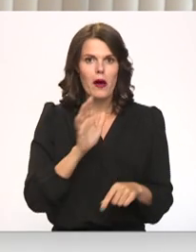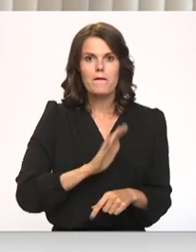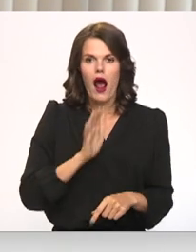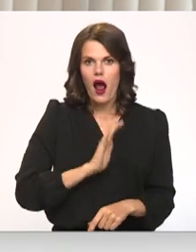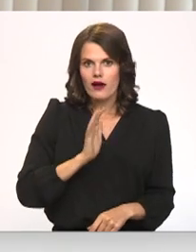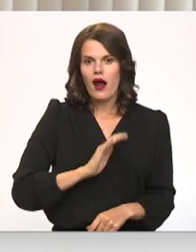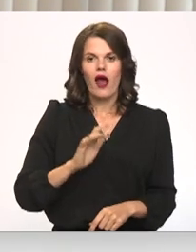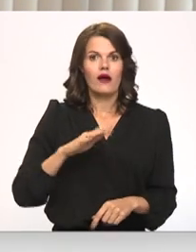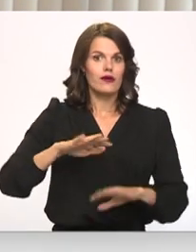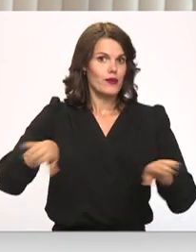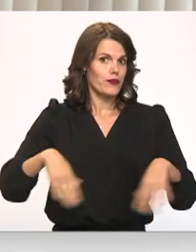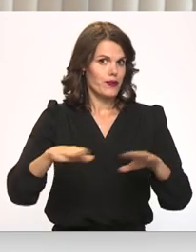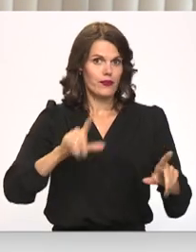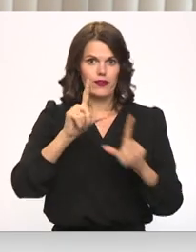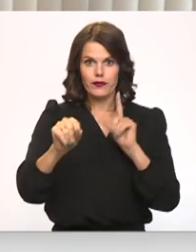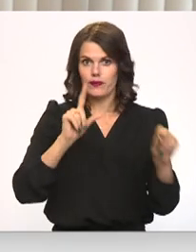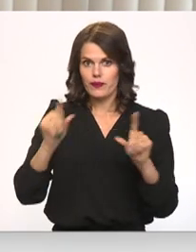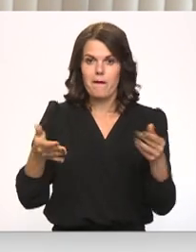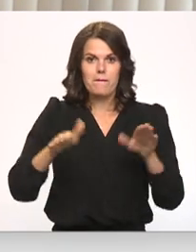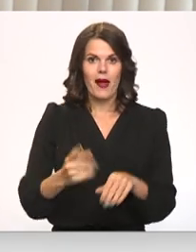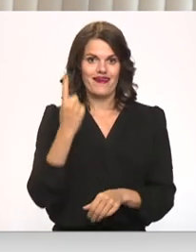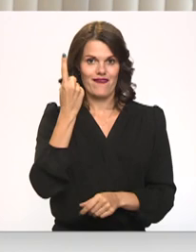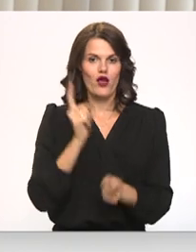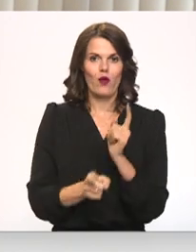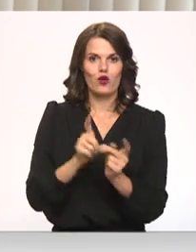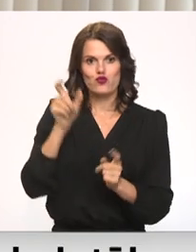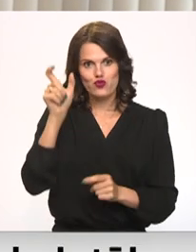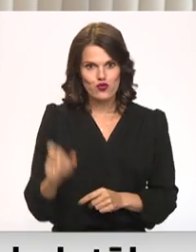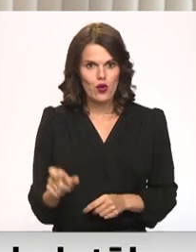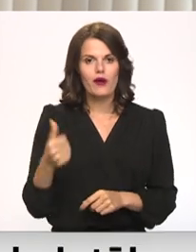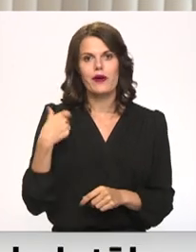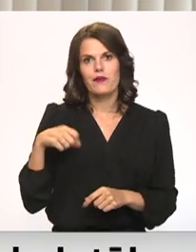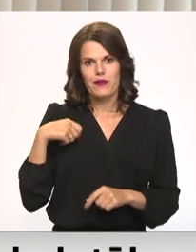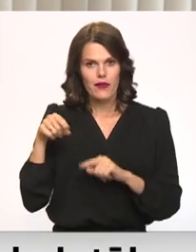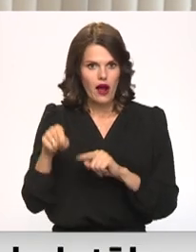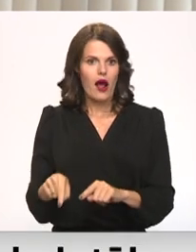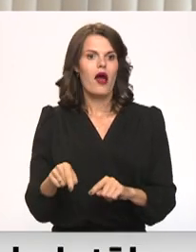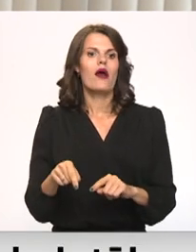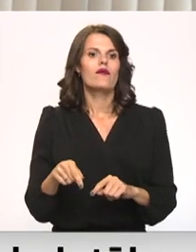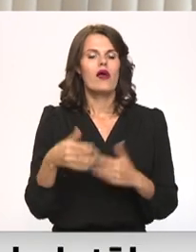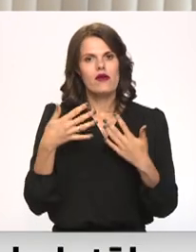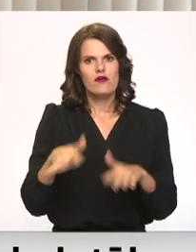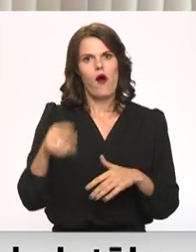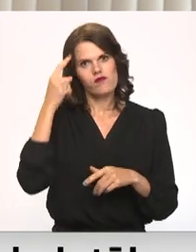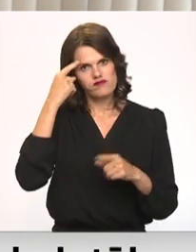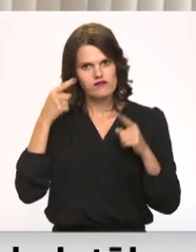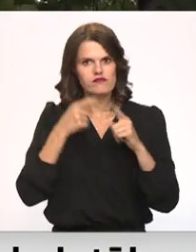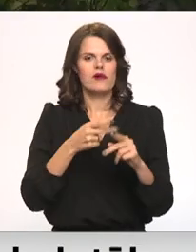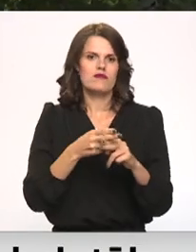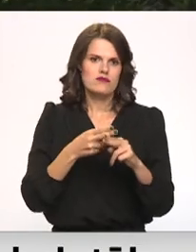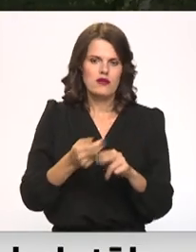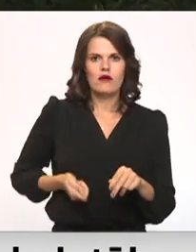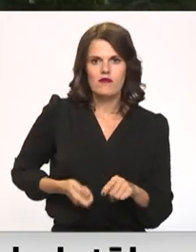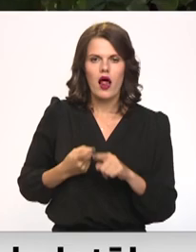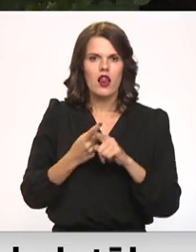neviens vairāk tur nav, ir tikai palikusi pats skolotājā, bet nu, meitene tātad bija jau gājusi ar konkrētu domu, ar nazis bija